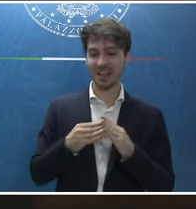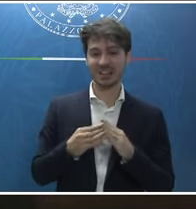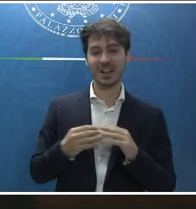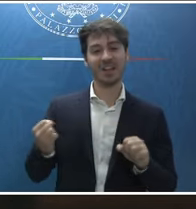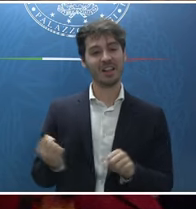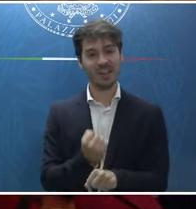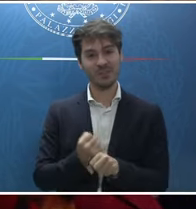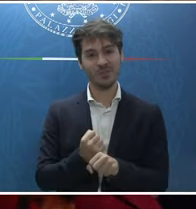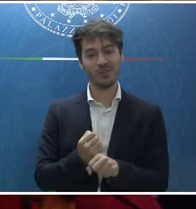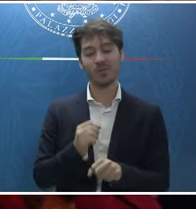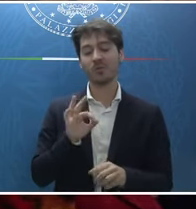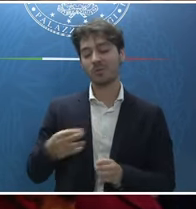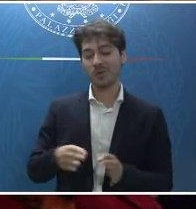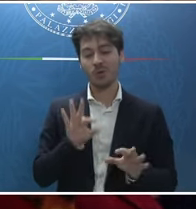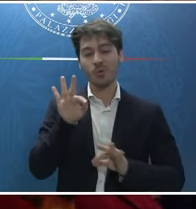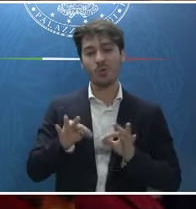viaggio di cura per la vita.